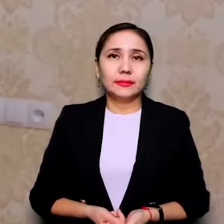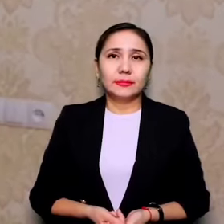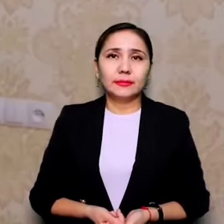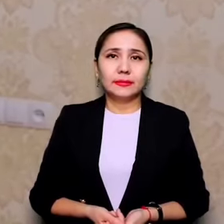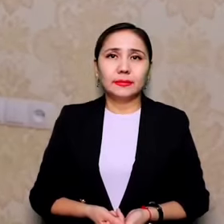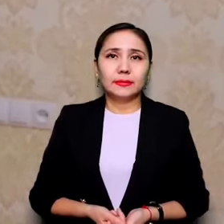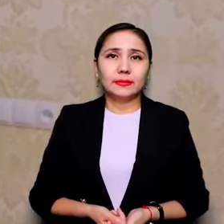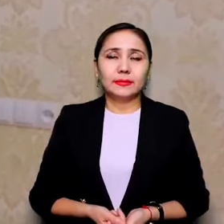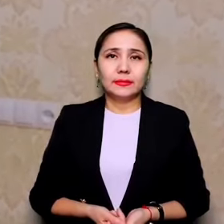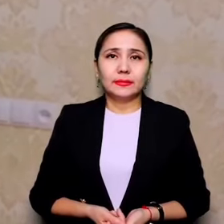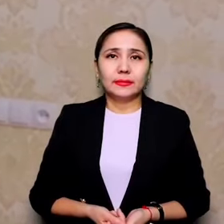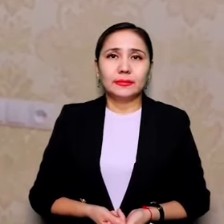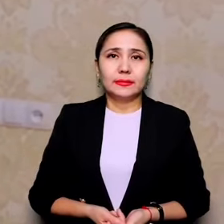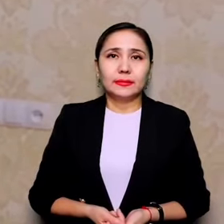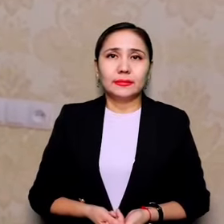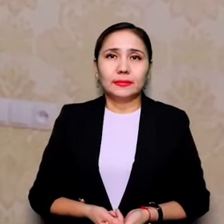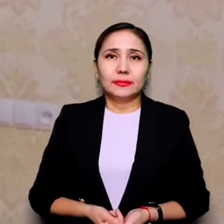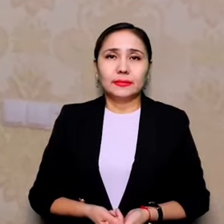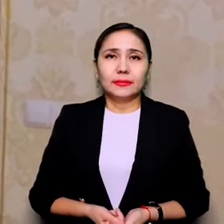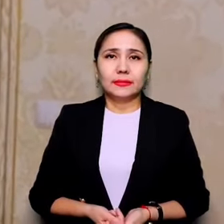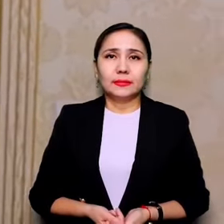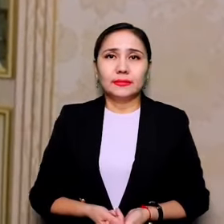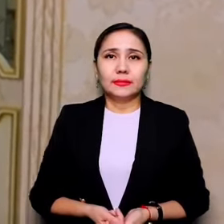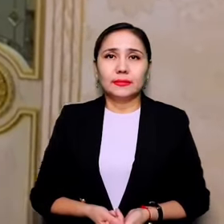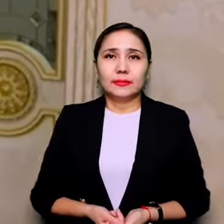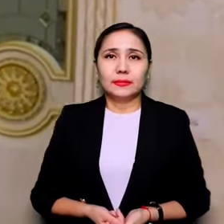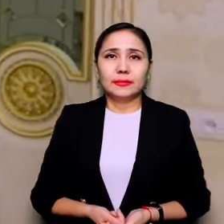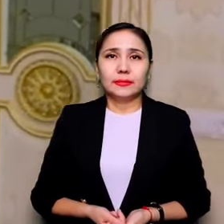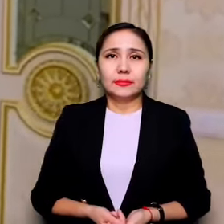Eshik va devorlari tilla naqshlar bilan bezatilgan.